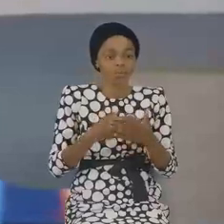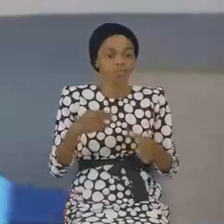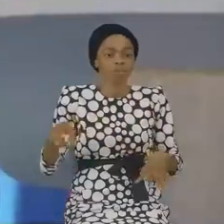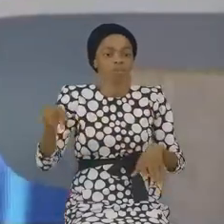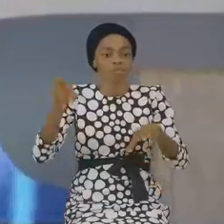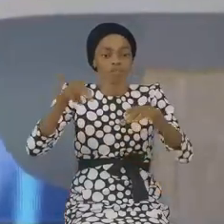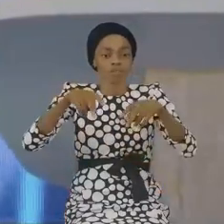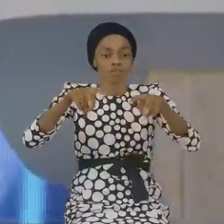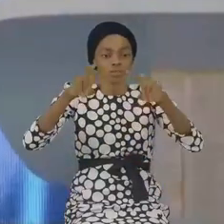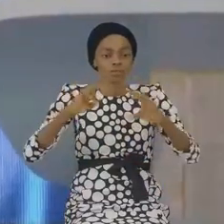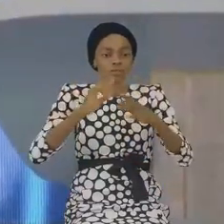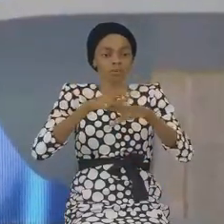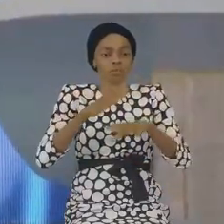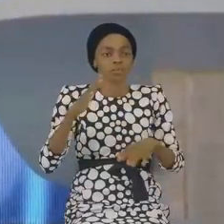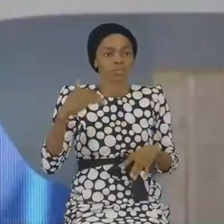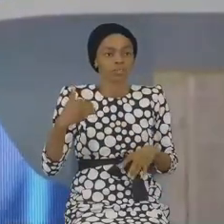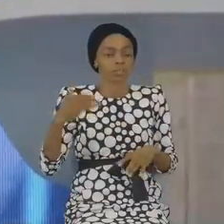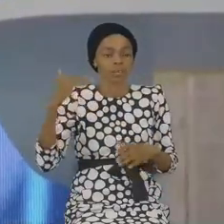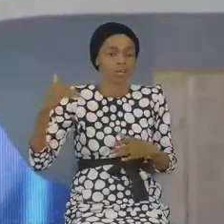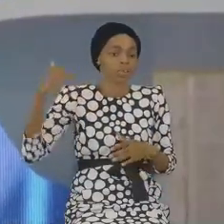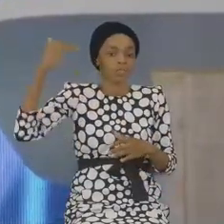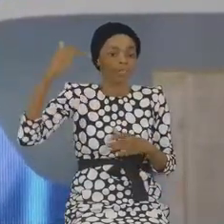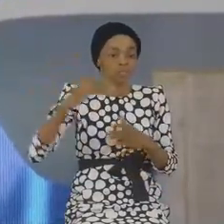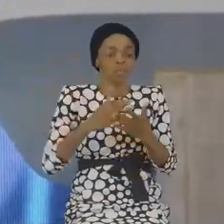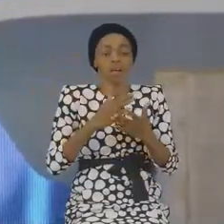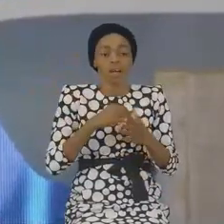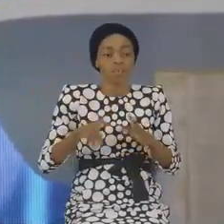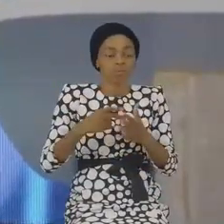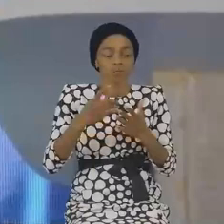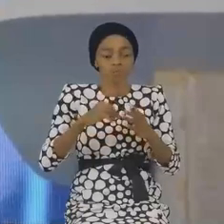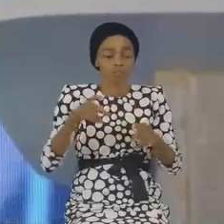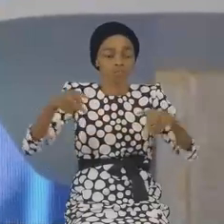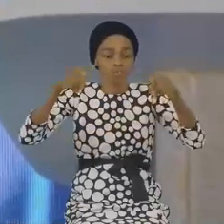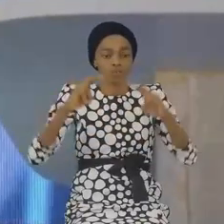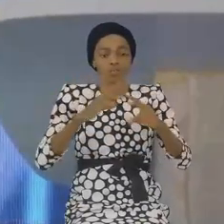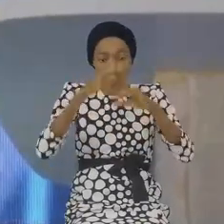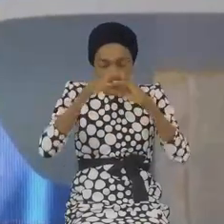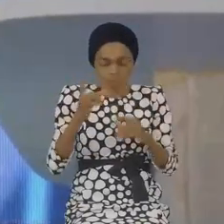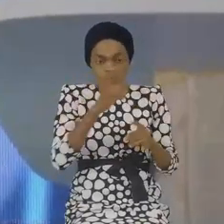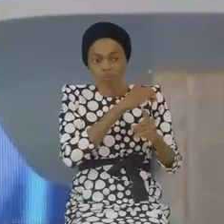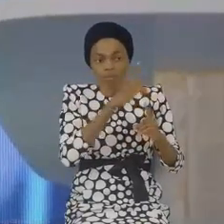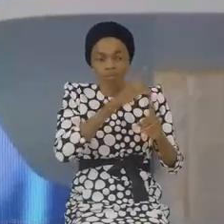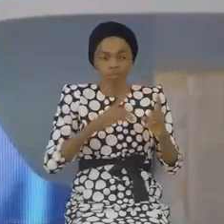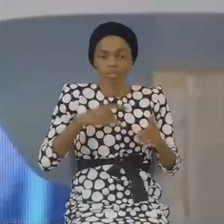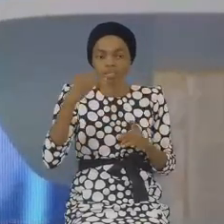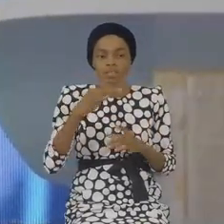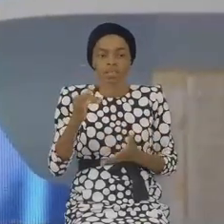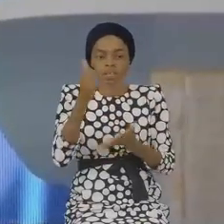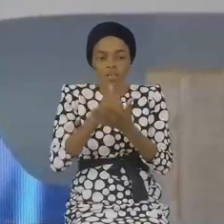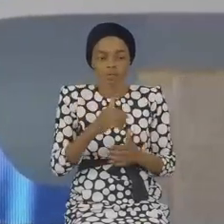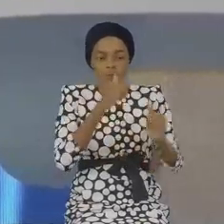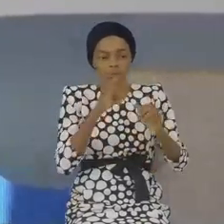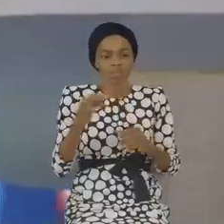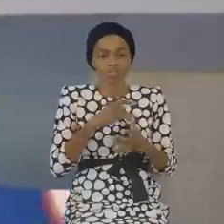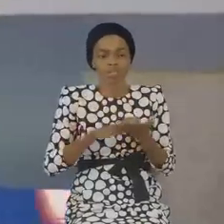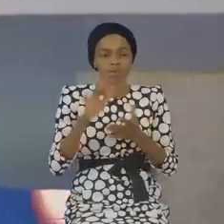disant, Amen, verset 12, « À louange, la gloire, la sagesse, l'action de grâce, l'honneur, la